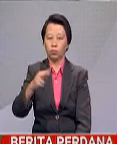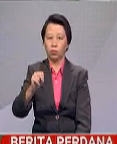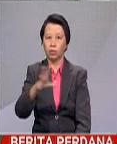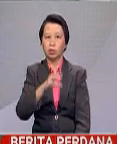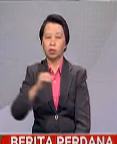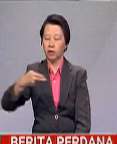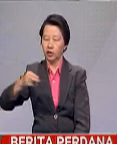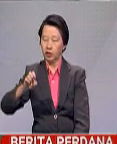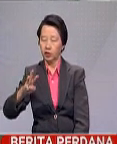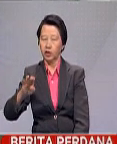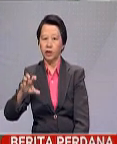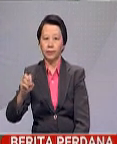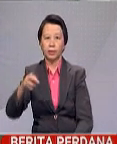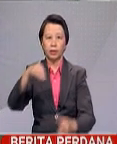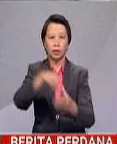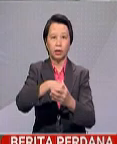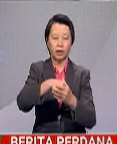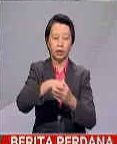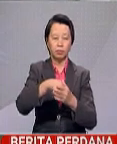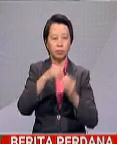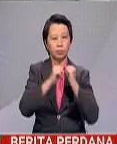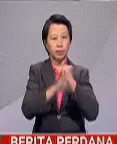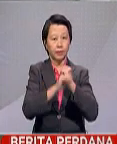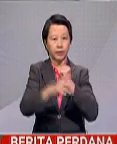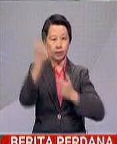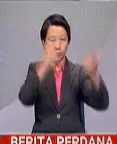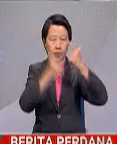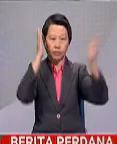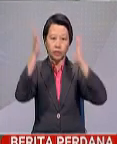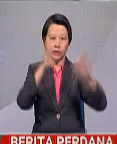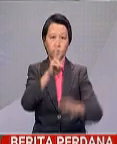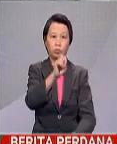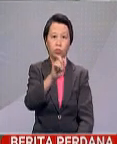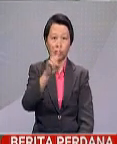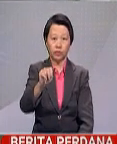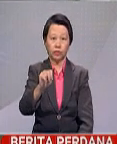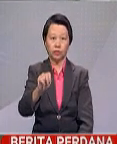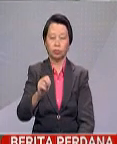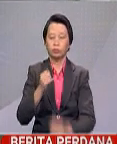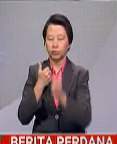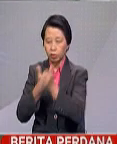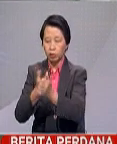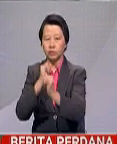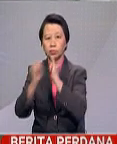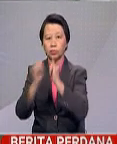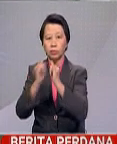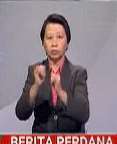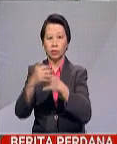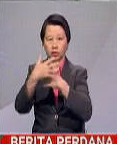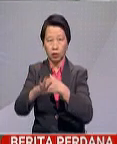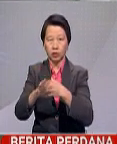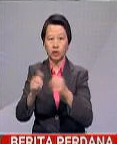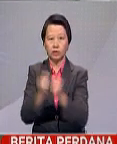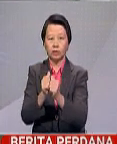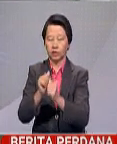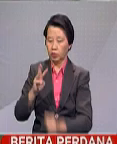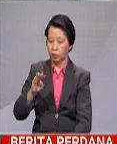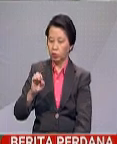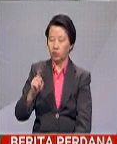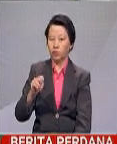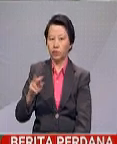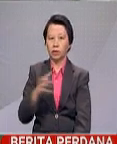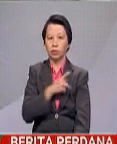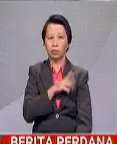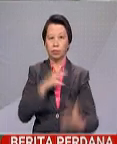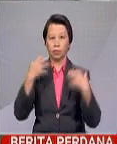kempen Tahun Melawat Malaysia 2020. Ikuti temu bual berkenaan yang dirakam sejurus lepas mesyuarat khas antara MOTEC dan Kementerian